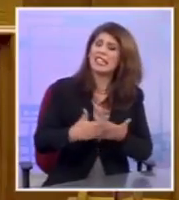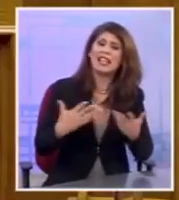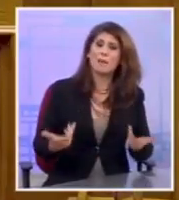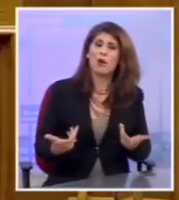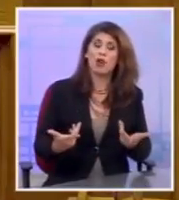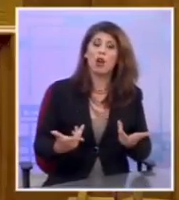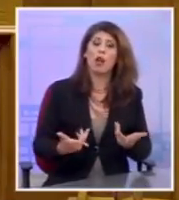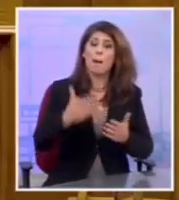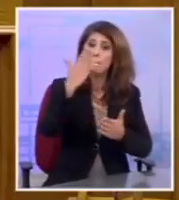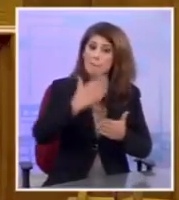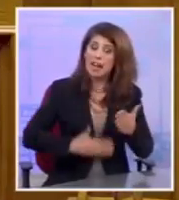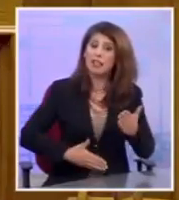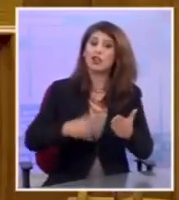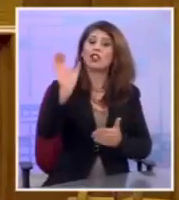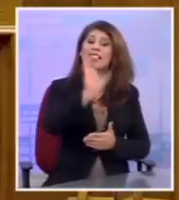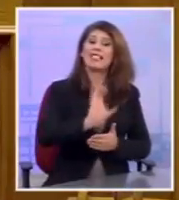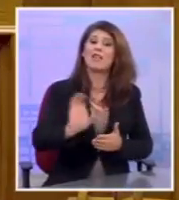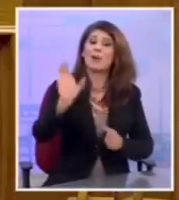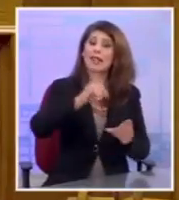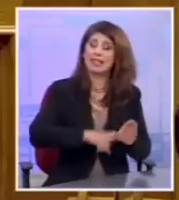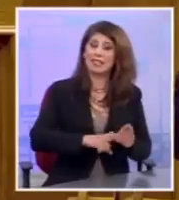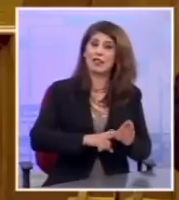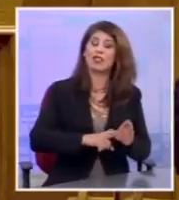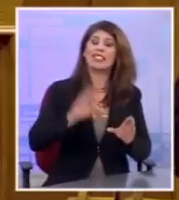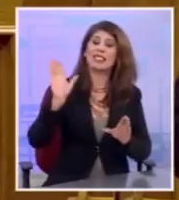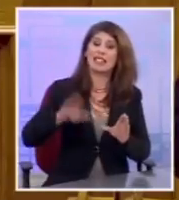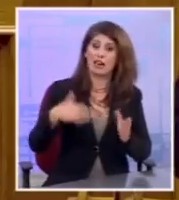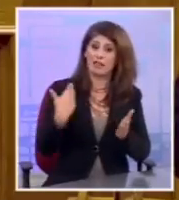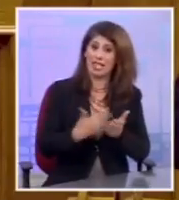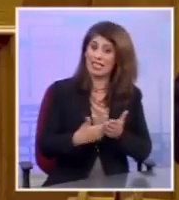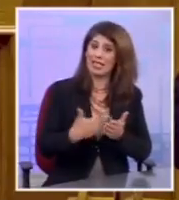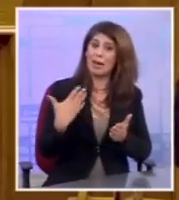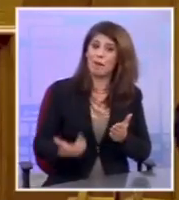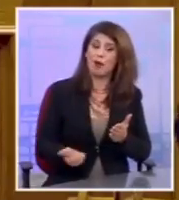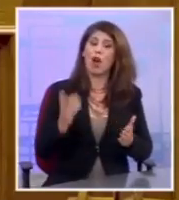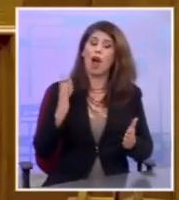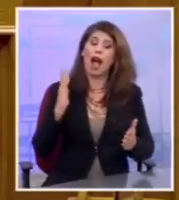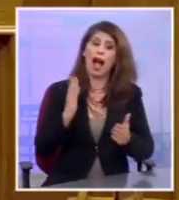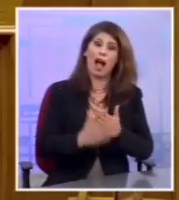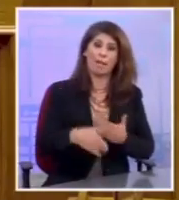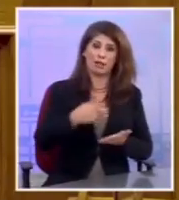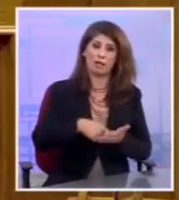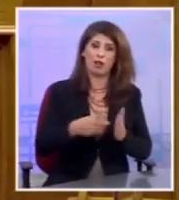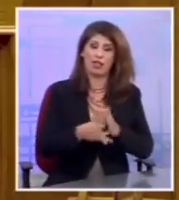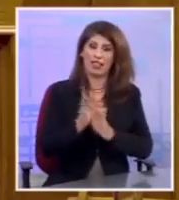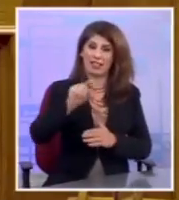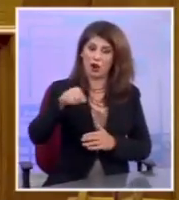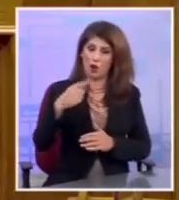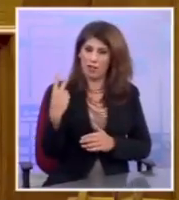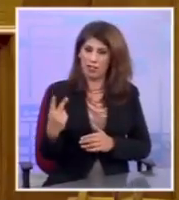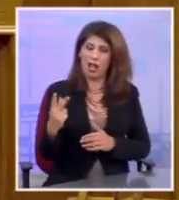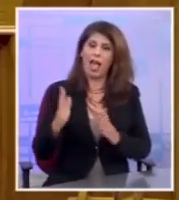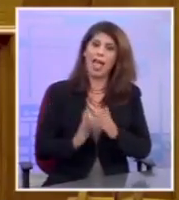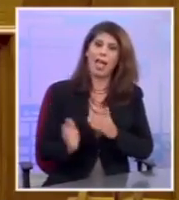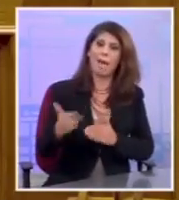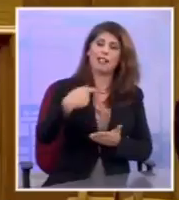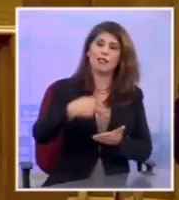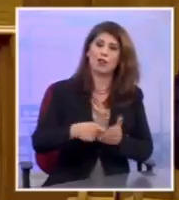Στο μέσο όρο της Ευρωπαϊκής Ένωσης, τα τελευταία στοιχεία που έχω, άμεση φόρη 13,2, έμεση